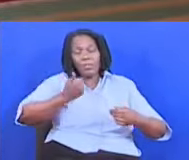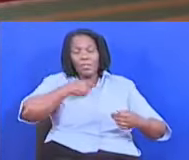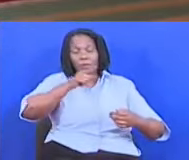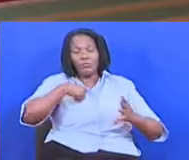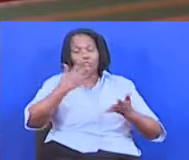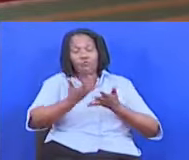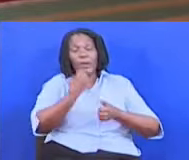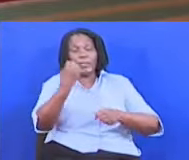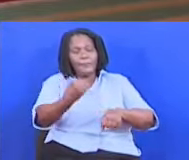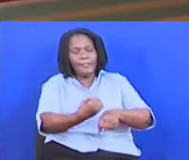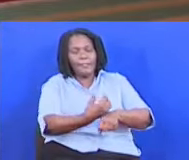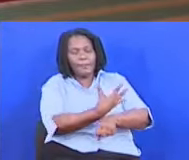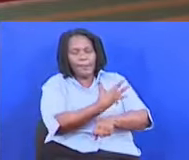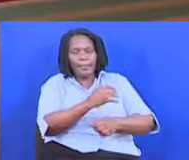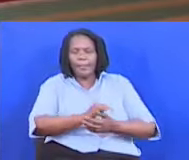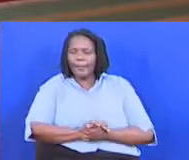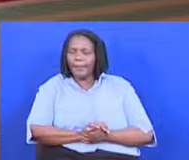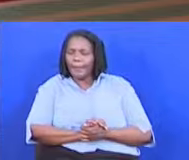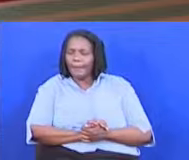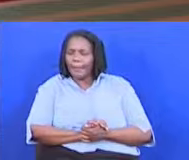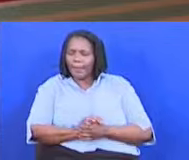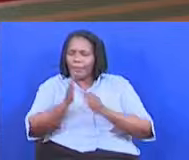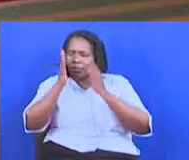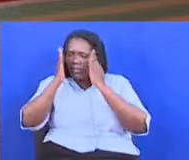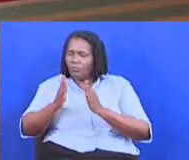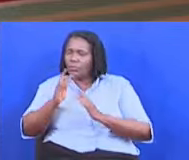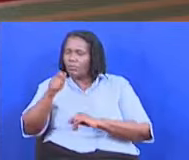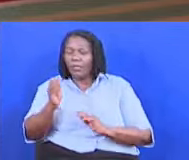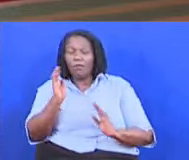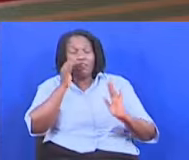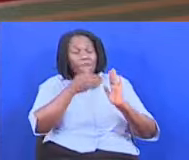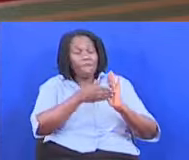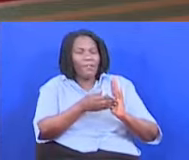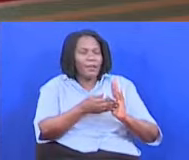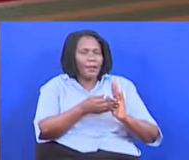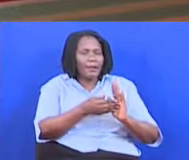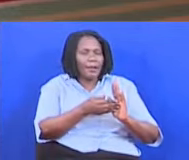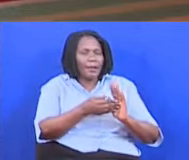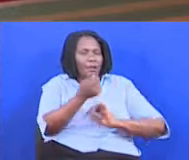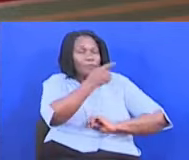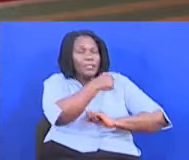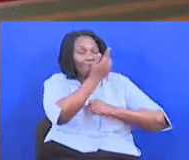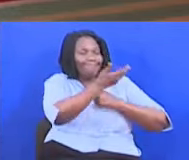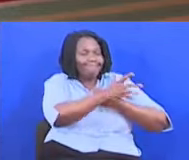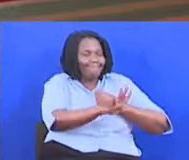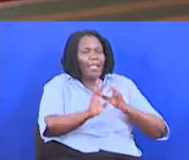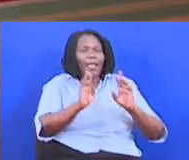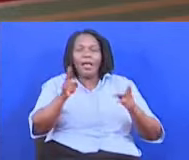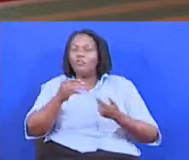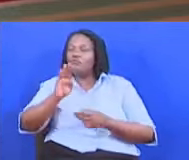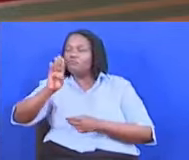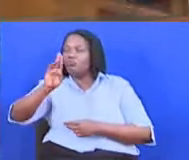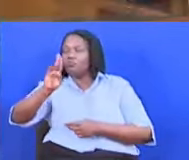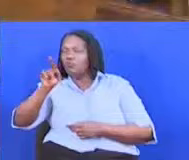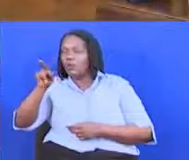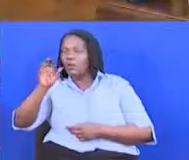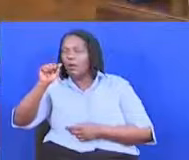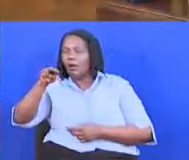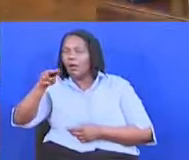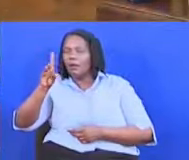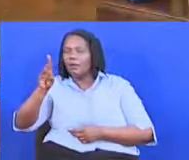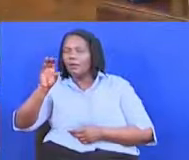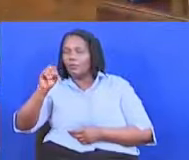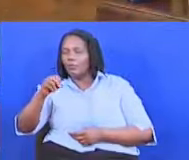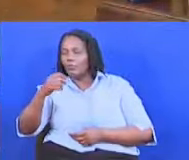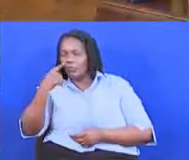kupata saratani ya mlango wa kizazi. Mheshimiwa Spika, ukienda Ocean Road, ukienda Bugando, utaona. Asante sana. Mheshimiwa